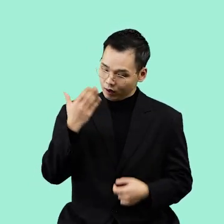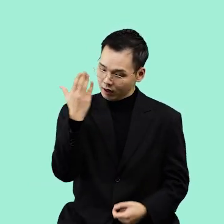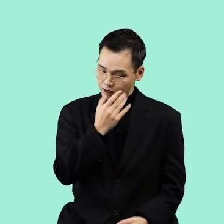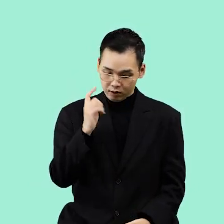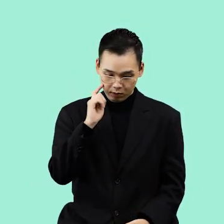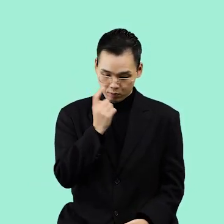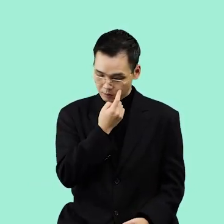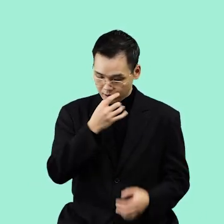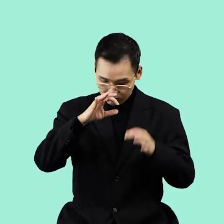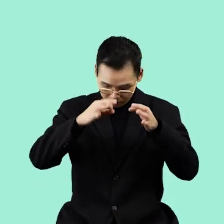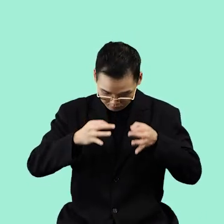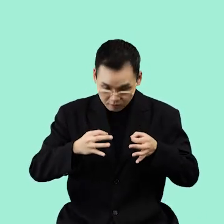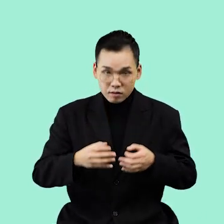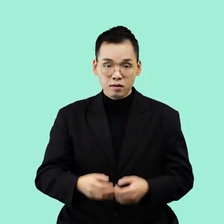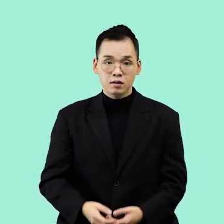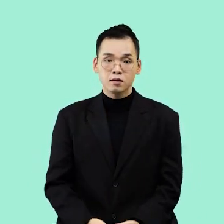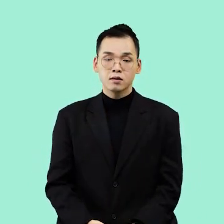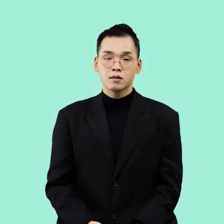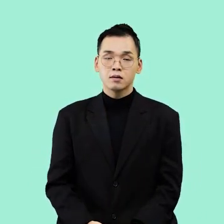확인합니다.